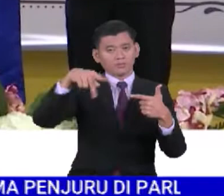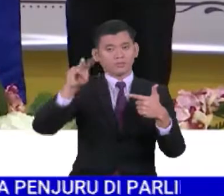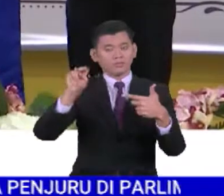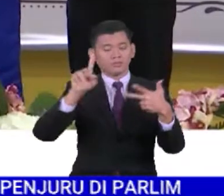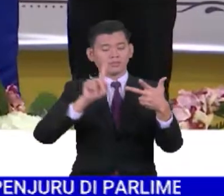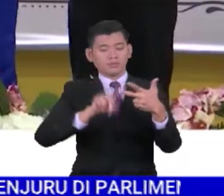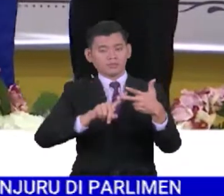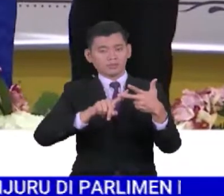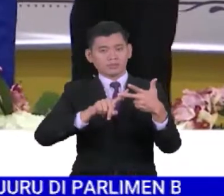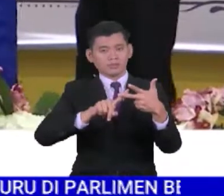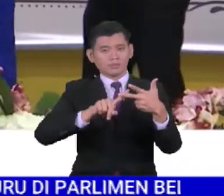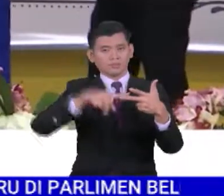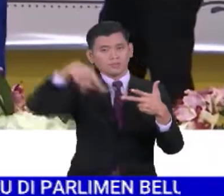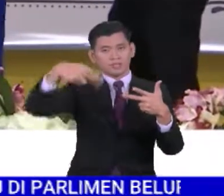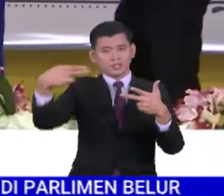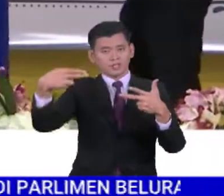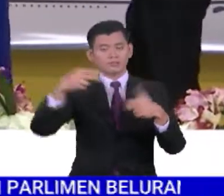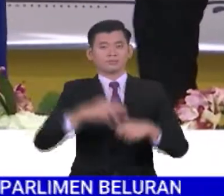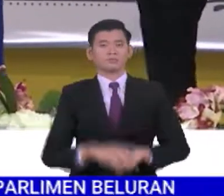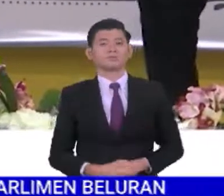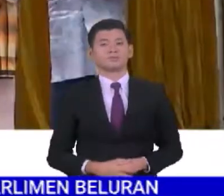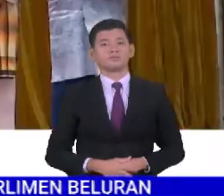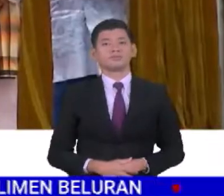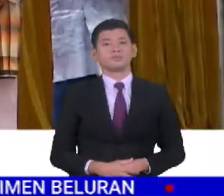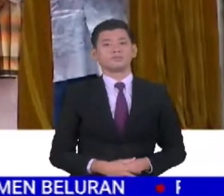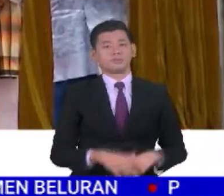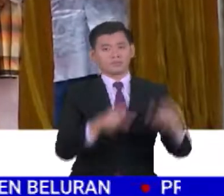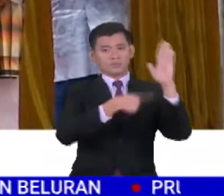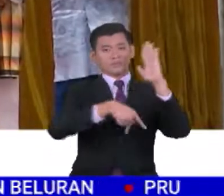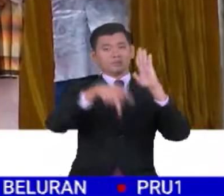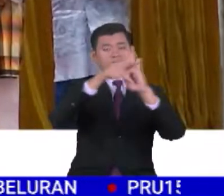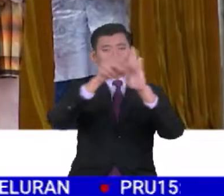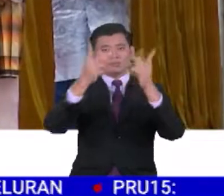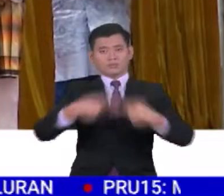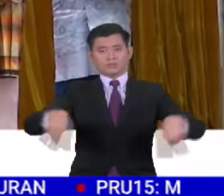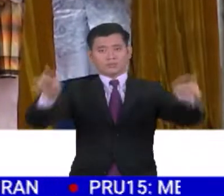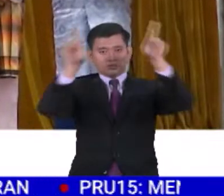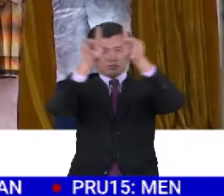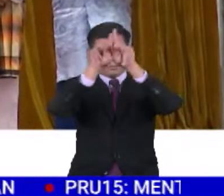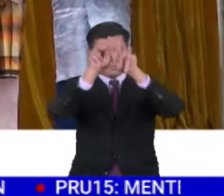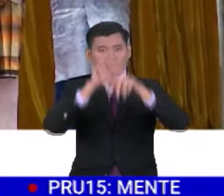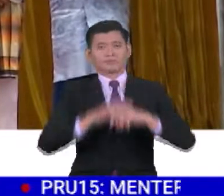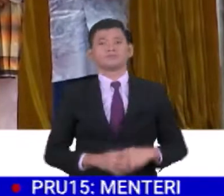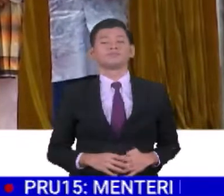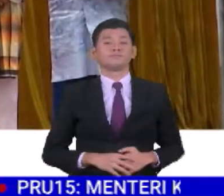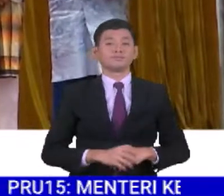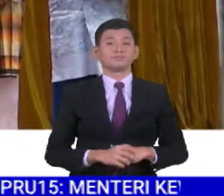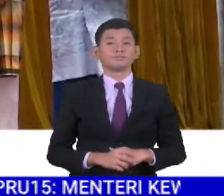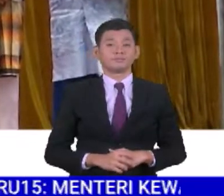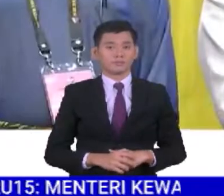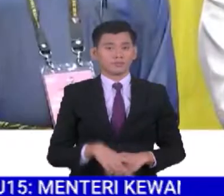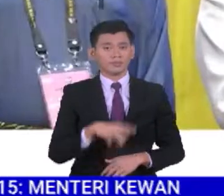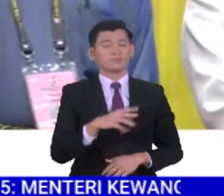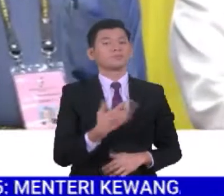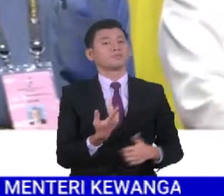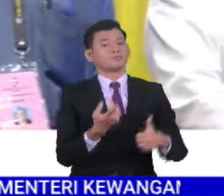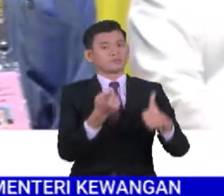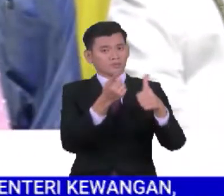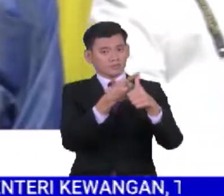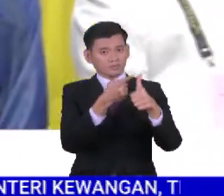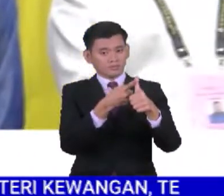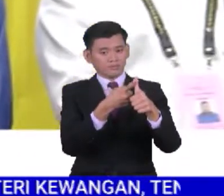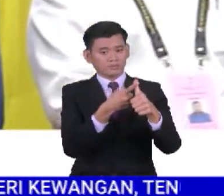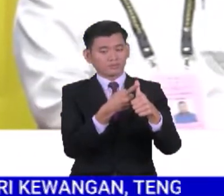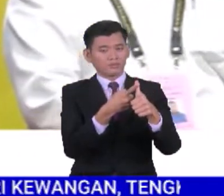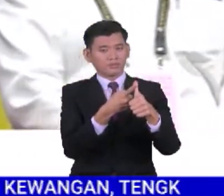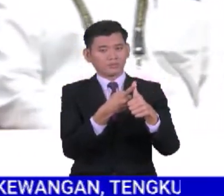PN dan Natawood Singh, PH. Di Parlimen Kangar, iaitu DUN N06 Bintong, Menteri Besar Perlis yang juga